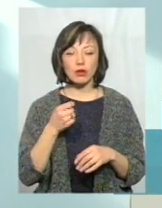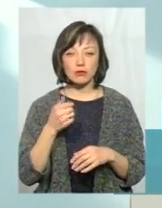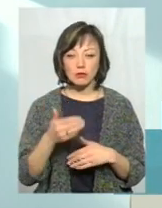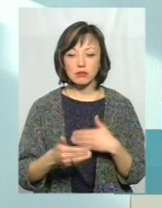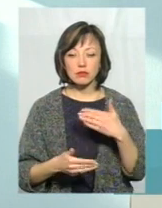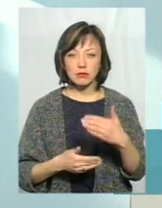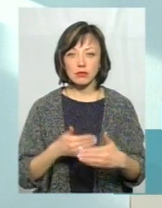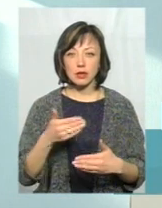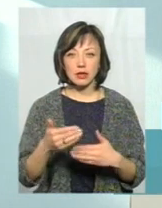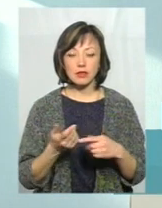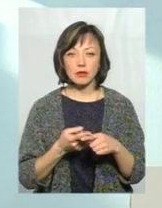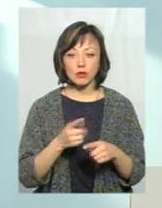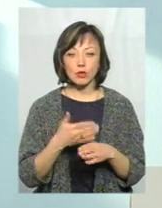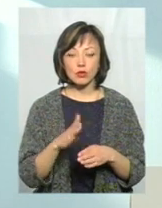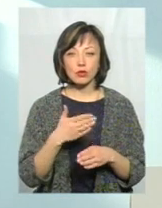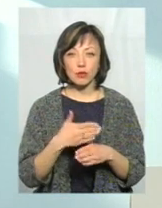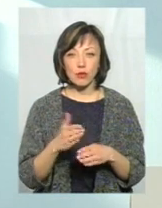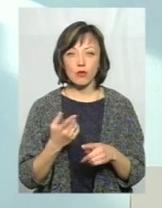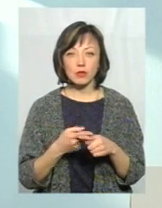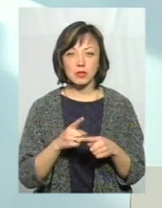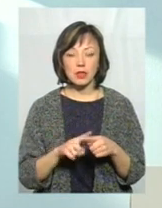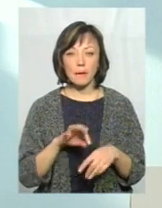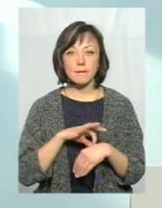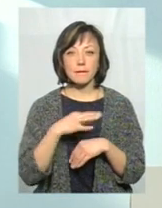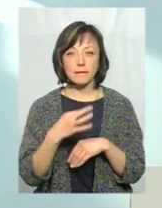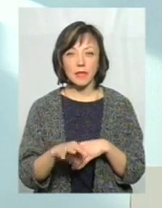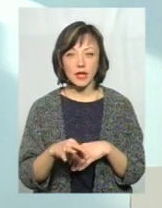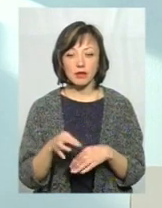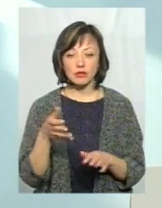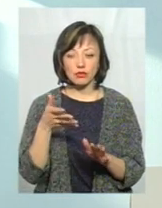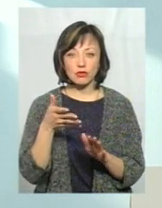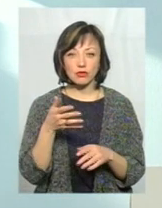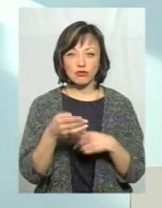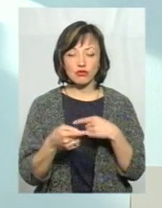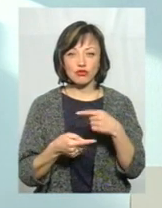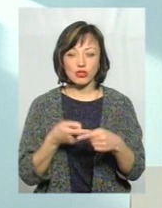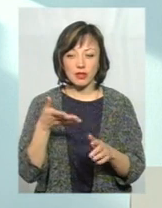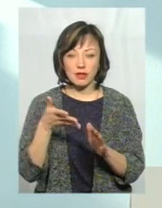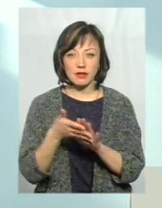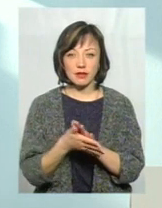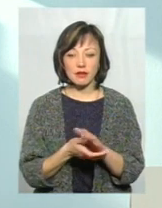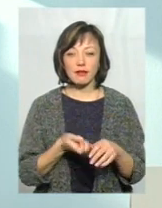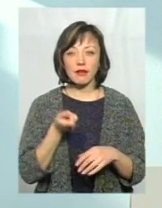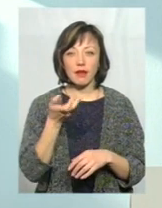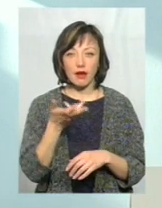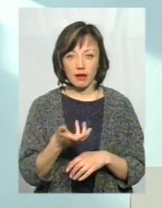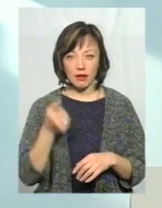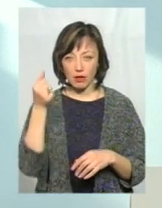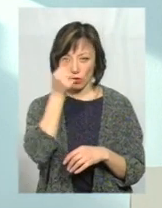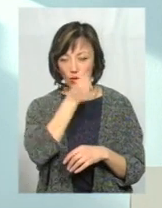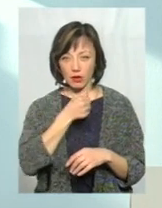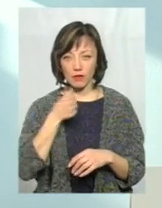це вистрадана. Це такий біль, який проходить через, може бути, декілька років, десятків